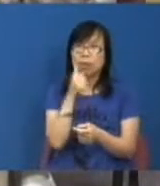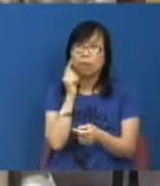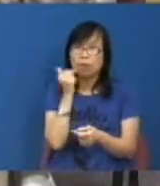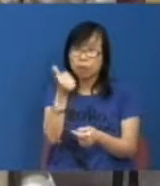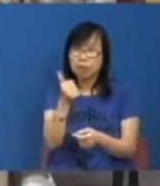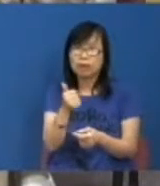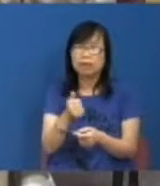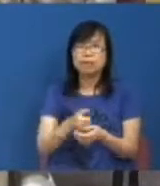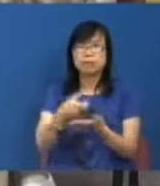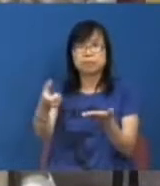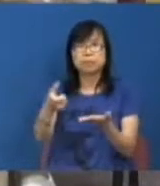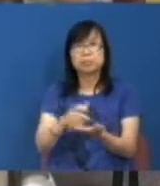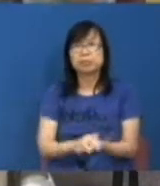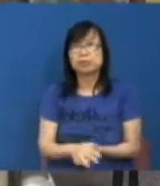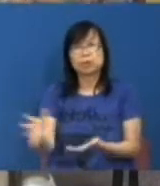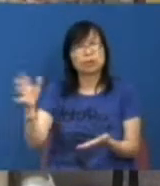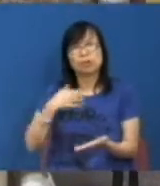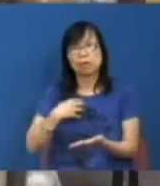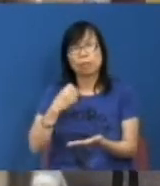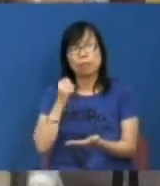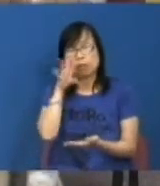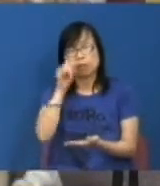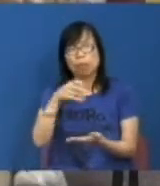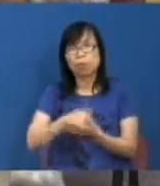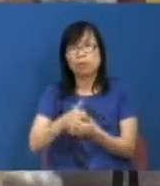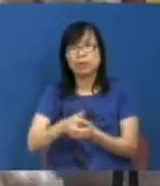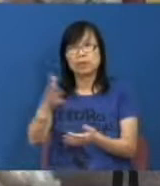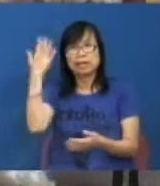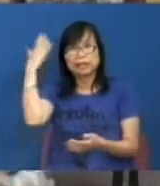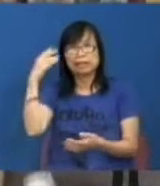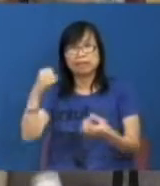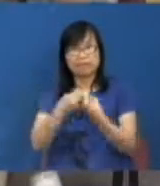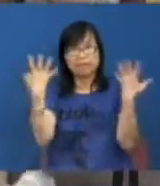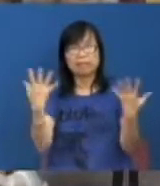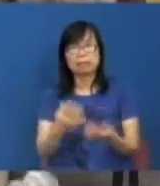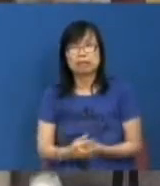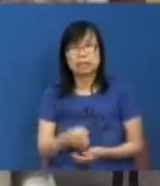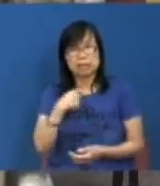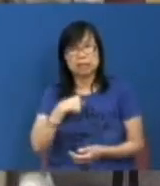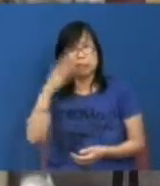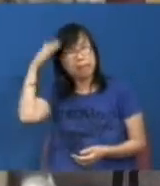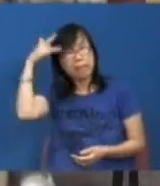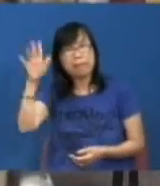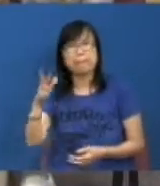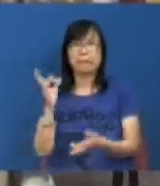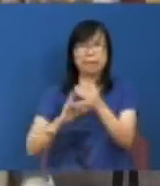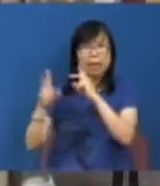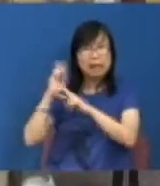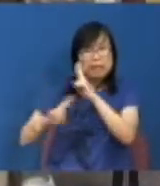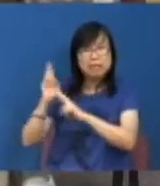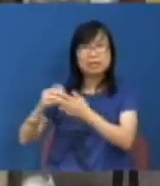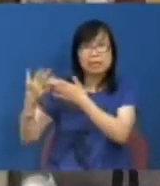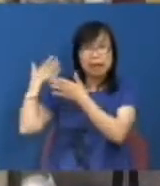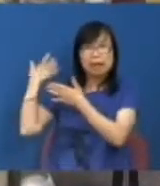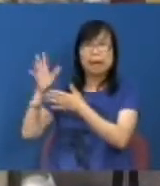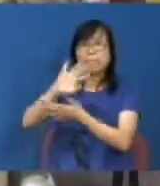可惜嘅，我真覺得嚇。咁但係講翻嗱，呢、這個就當年今日發生嘅事啦，所以大家要明白嗰個歷史背景就唔係阿周